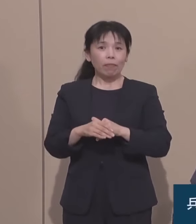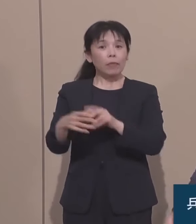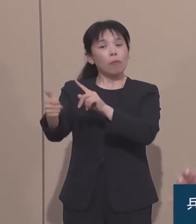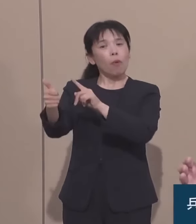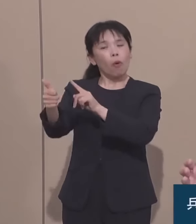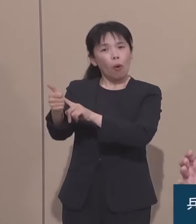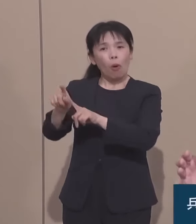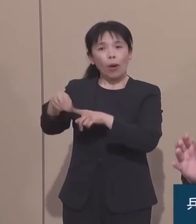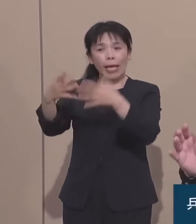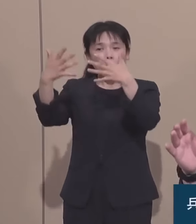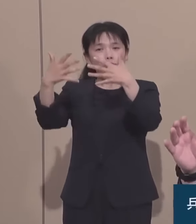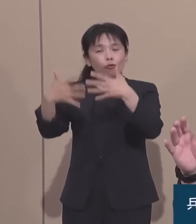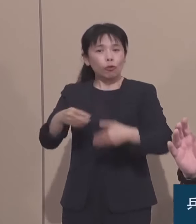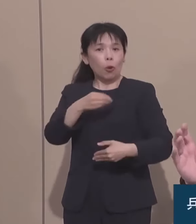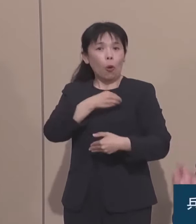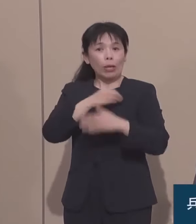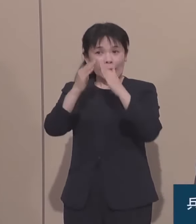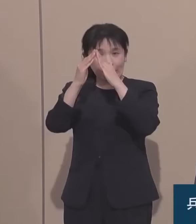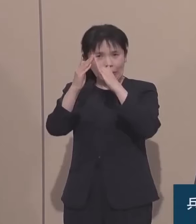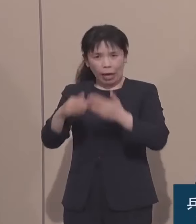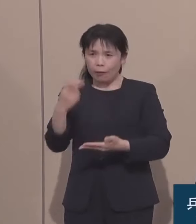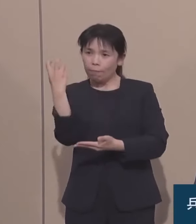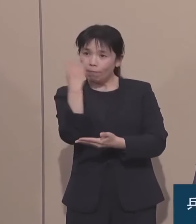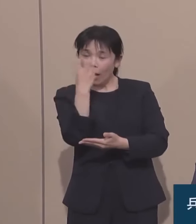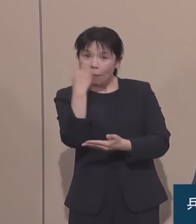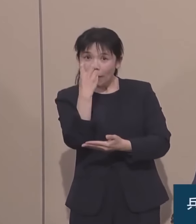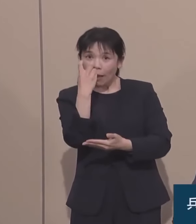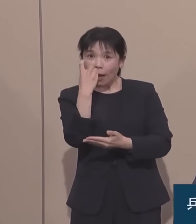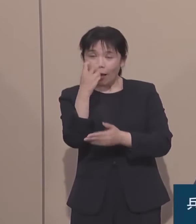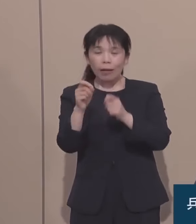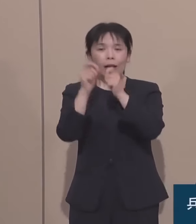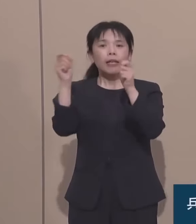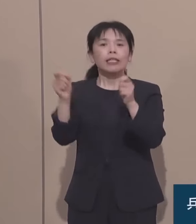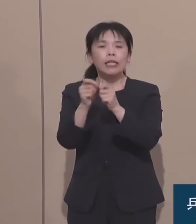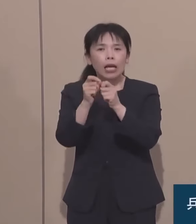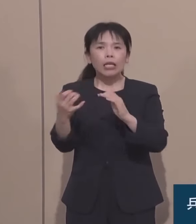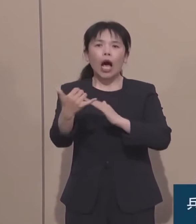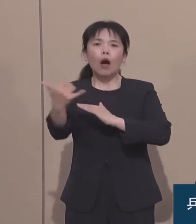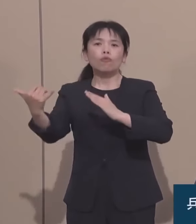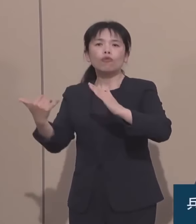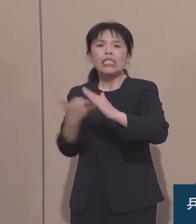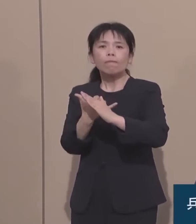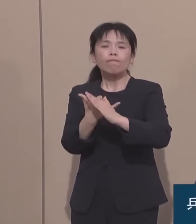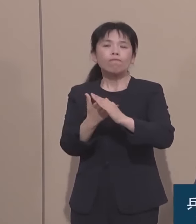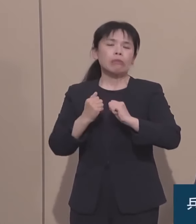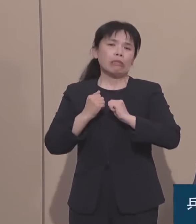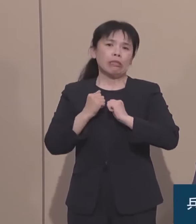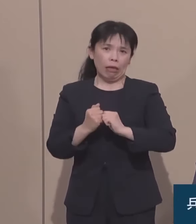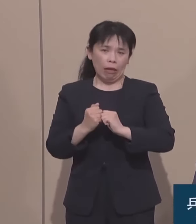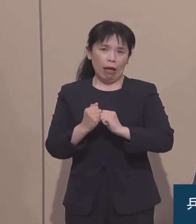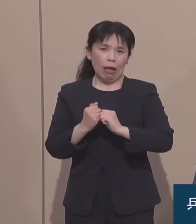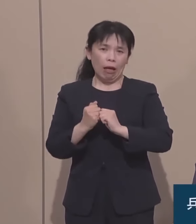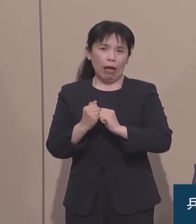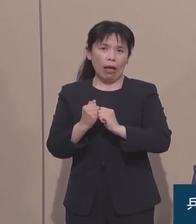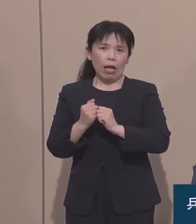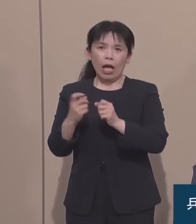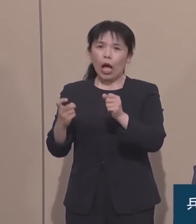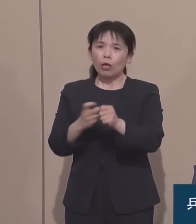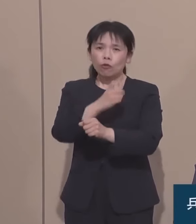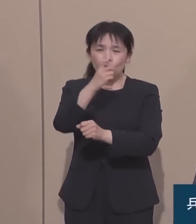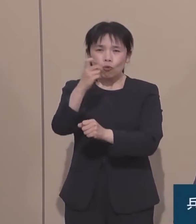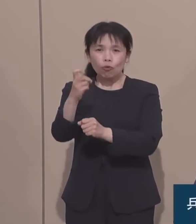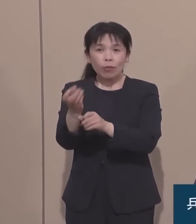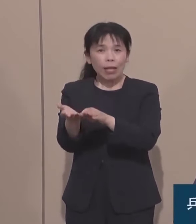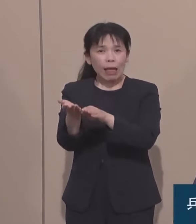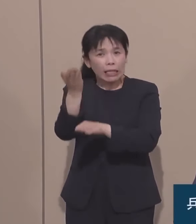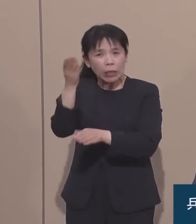長条委員会で調べたところなんと不倫してたんですよ不倫しかも10年以上